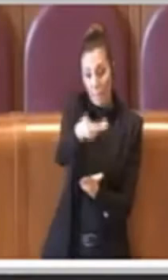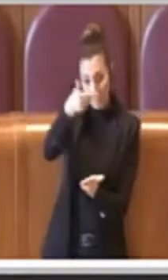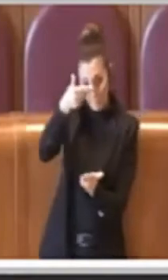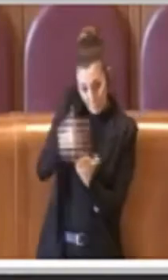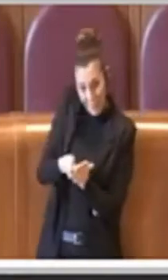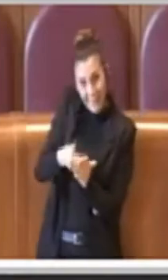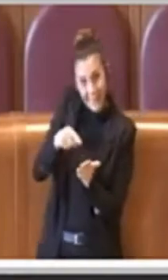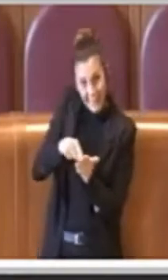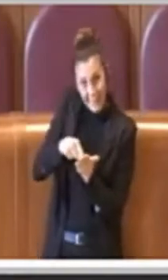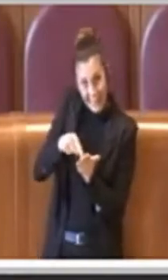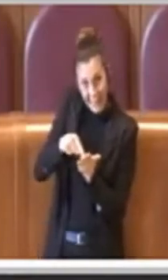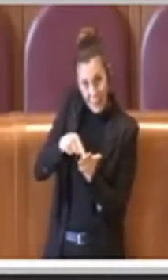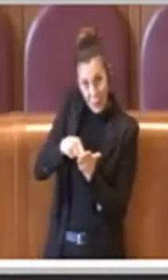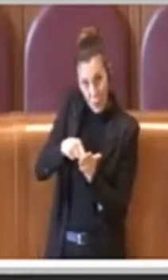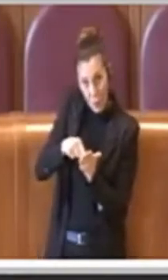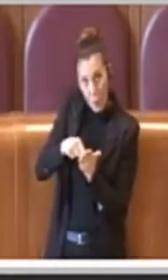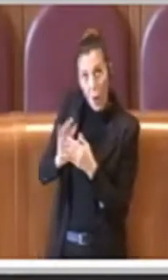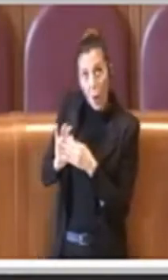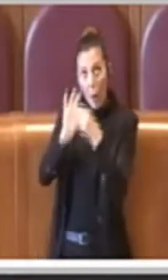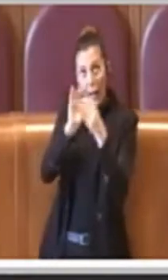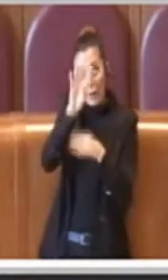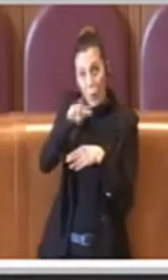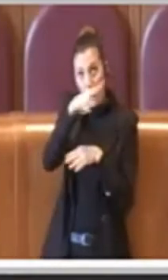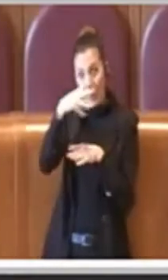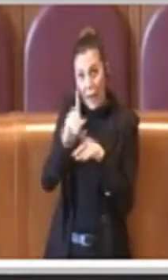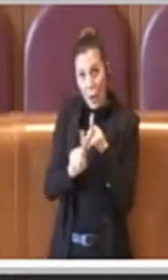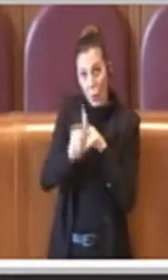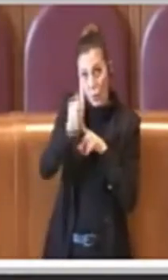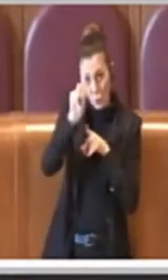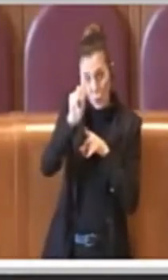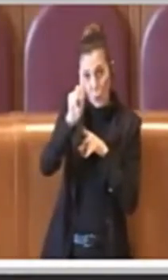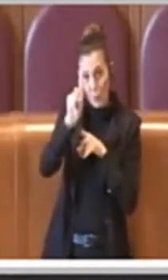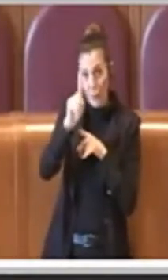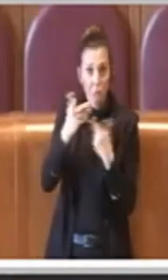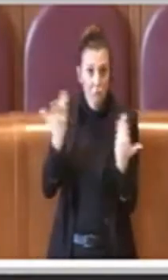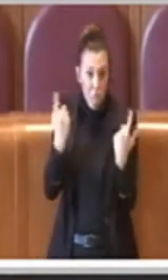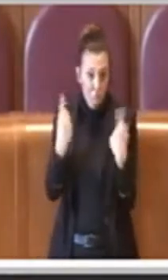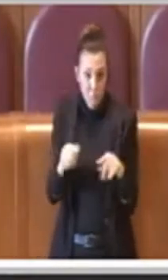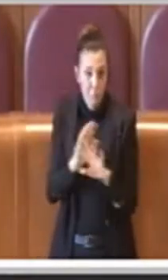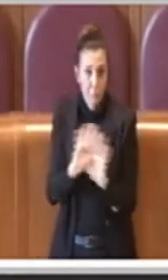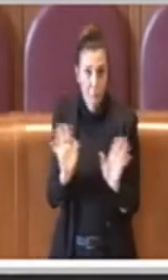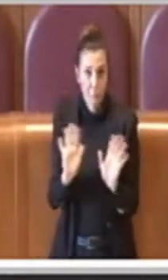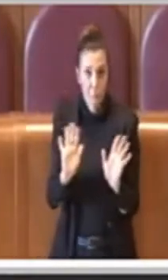della proposta di piano di cui sopra. E questo è quanto, Presidente.